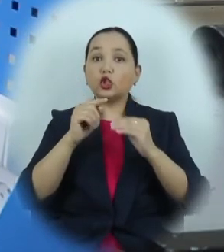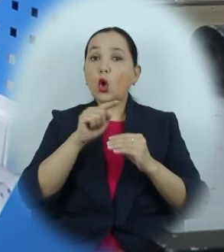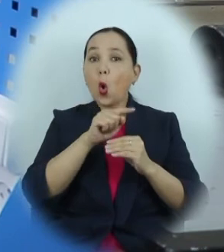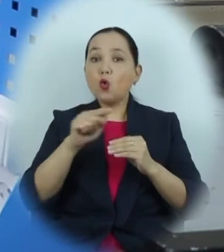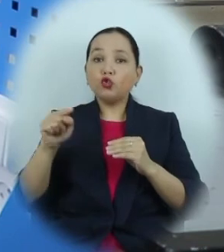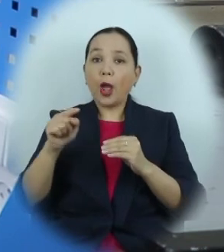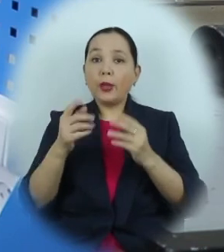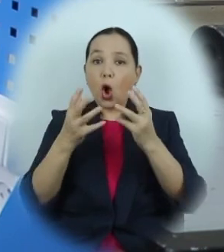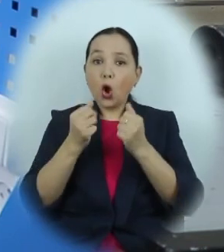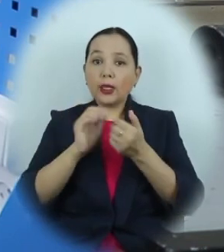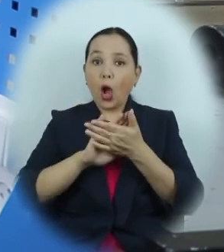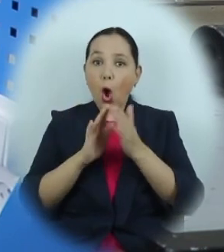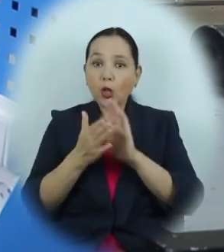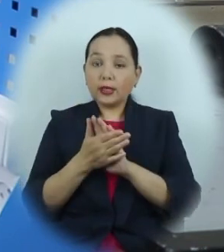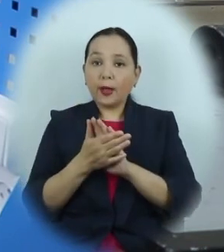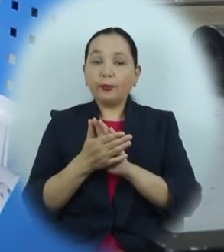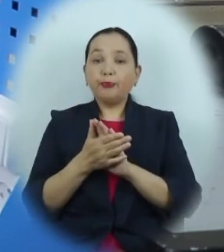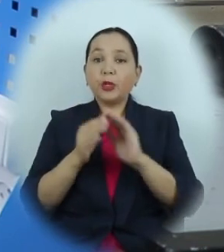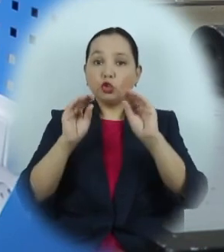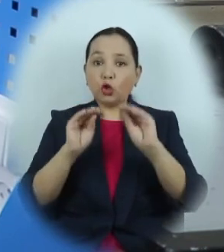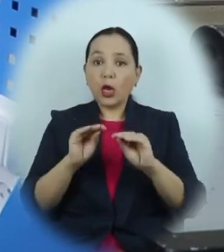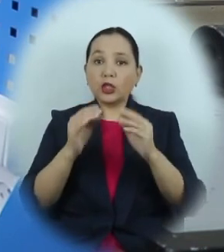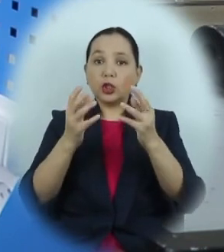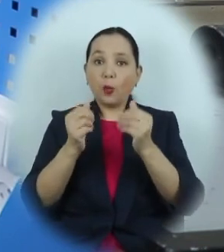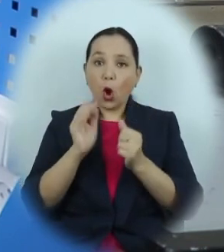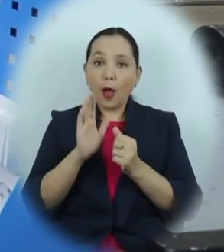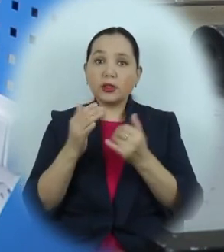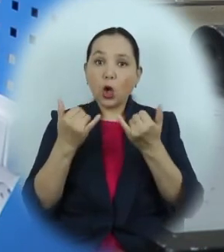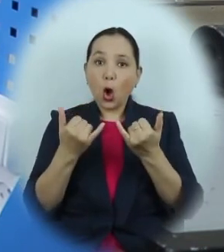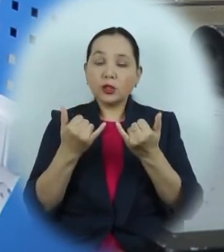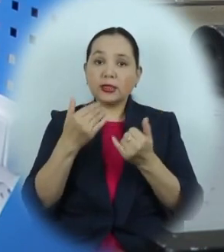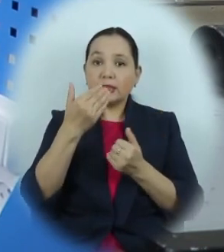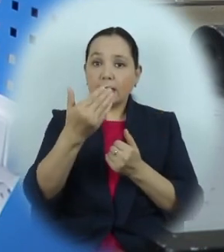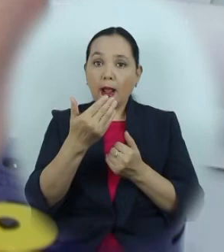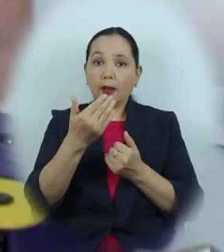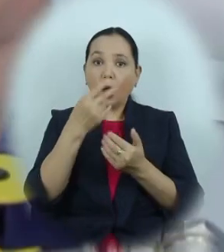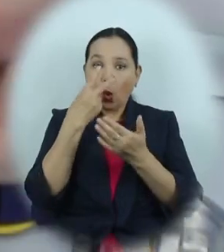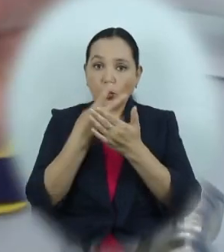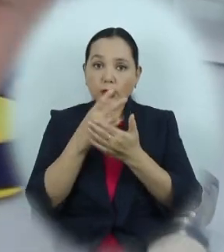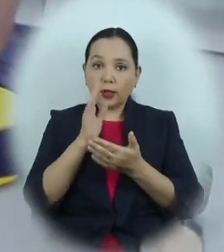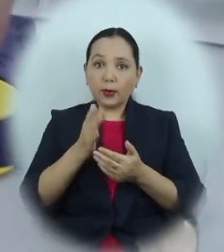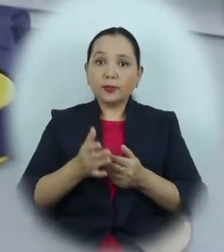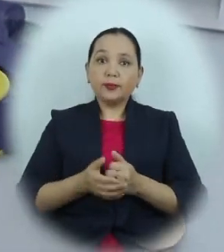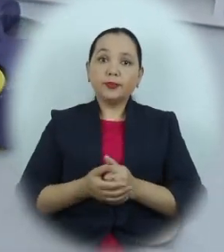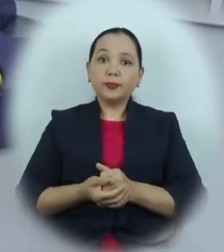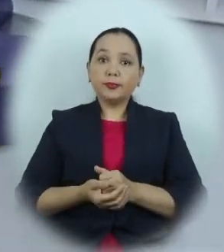olgan holda buni joylashtirib olamiz. Hozir sizlarga